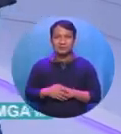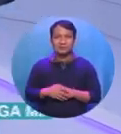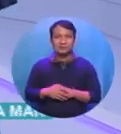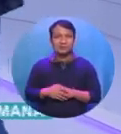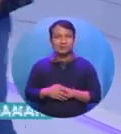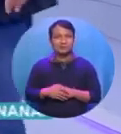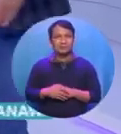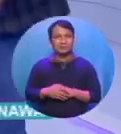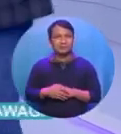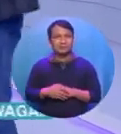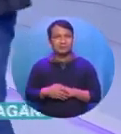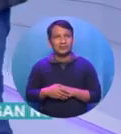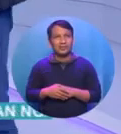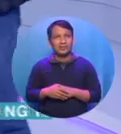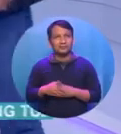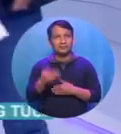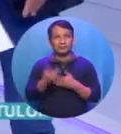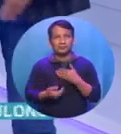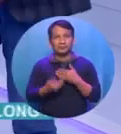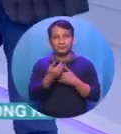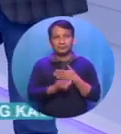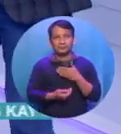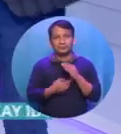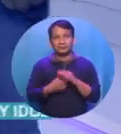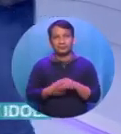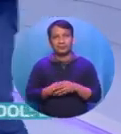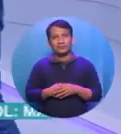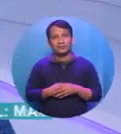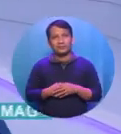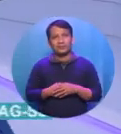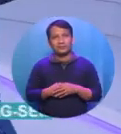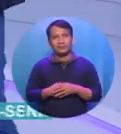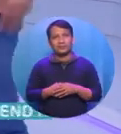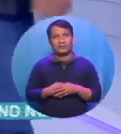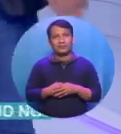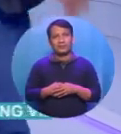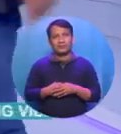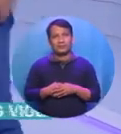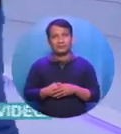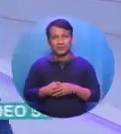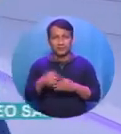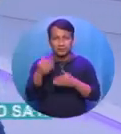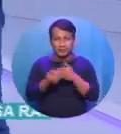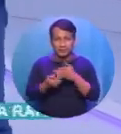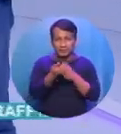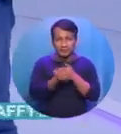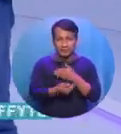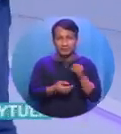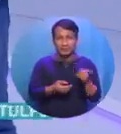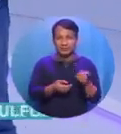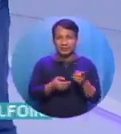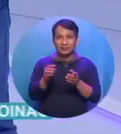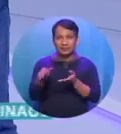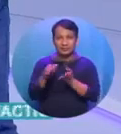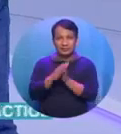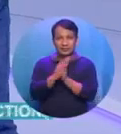Nagtinapay lang po at... Yan, o. Sayo, parang nanonood sila, ma'am. Tinapay? Anong